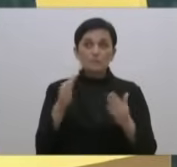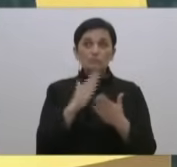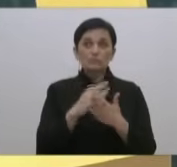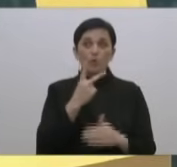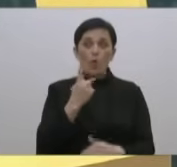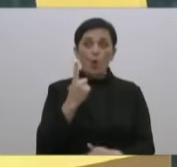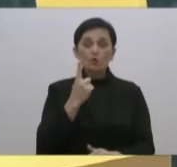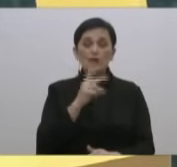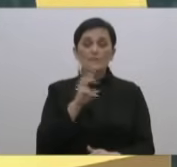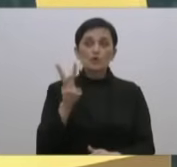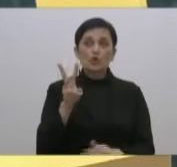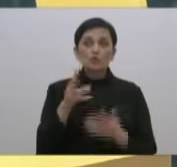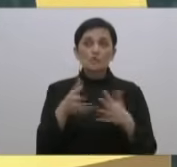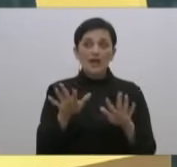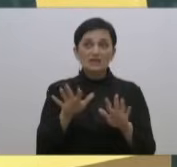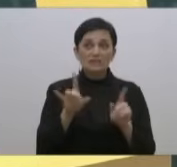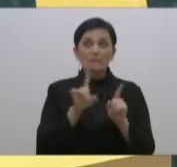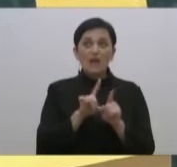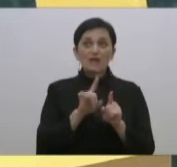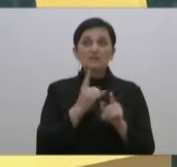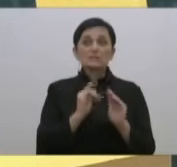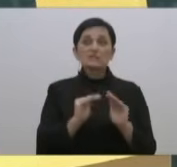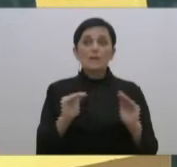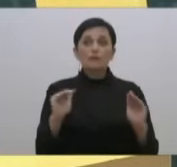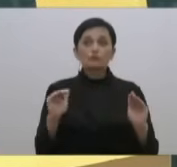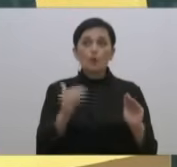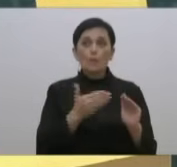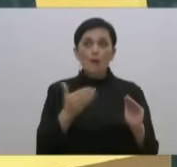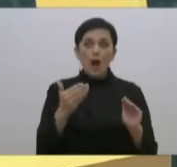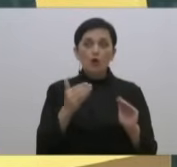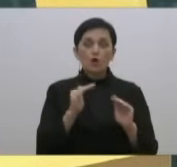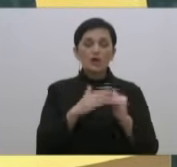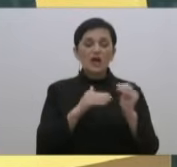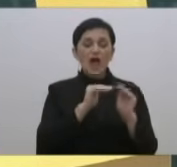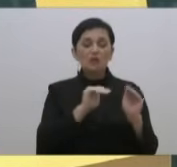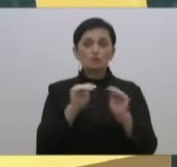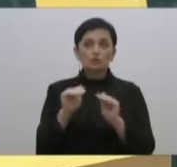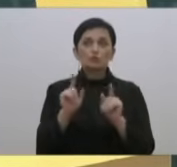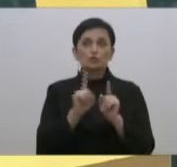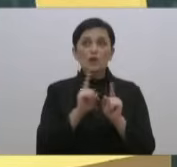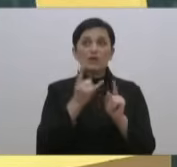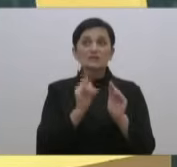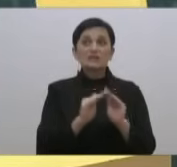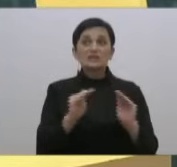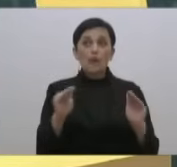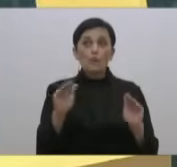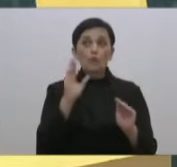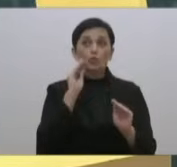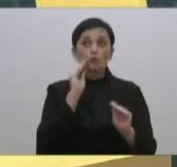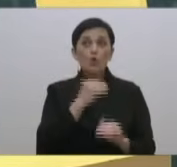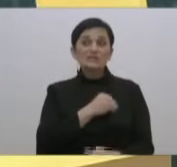არის 21 მილიონზე მეტი. ასევე საბავშვო ბაღები. გავხადეთ ხელმისაწვდომი და სხვათა შორის საბავშვო ბაღები,